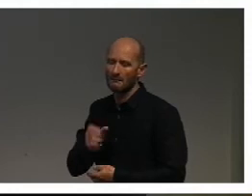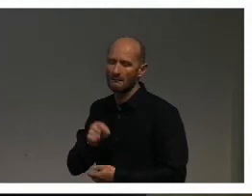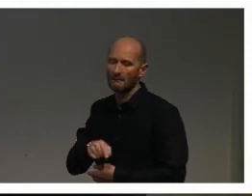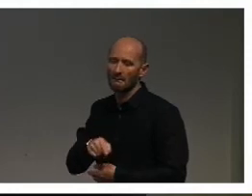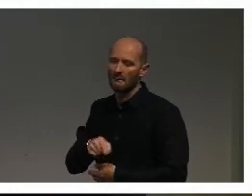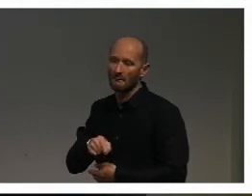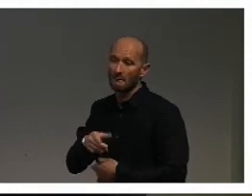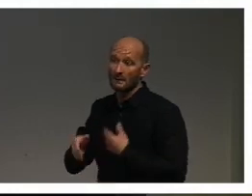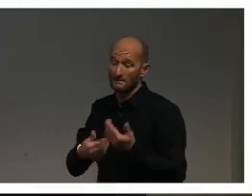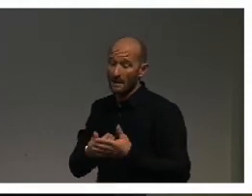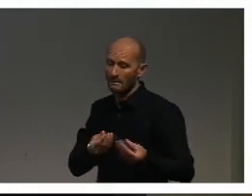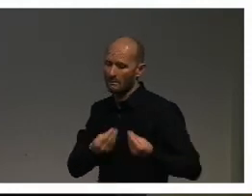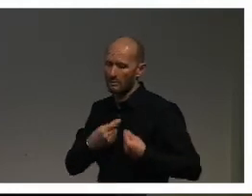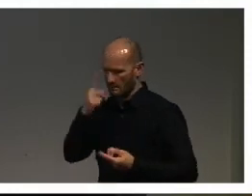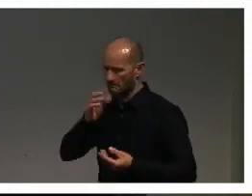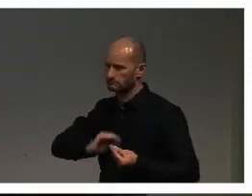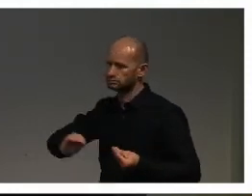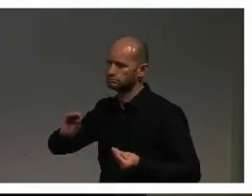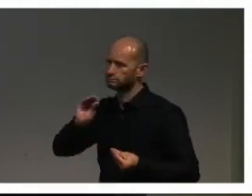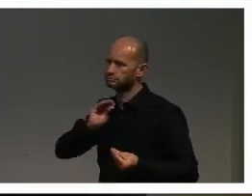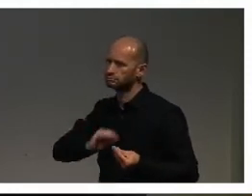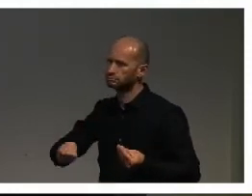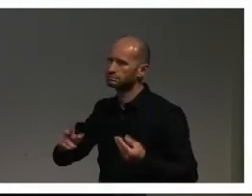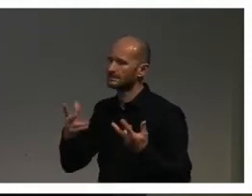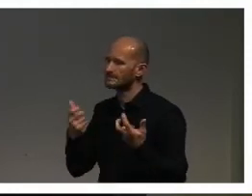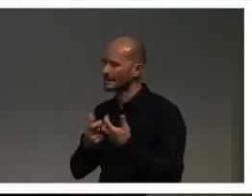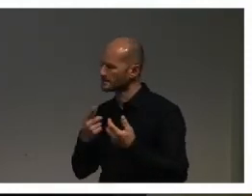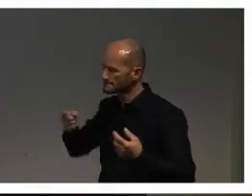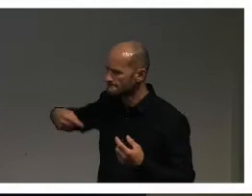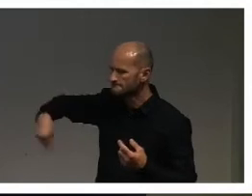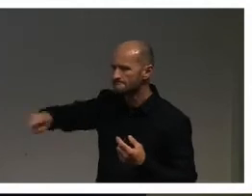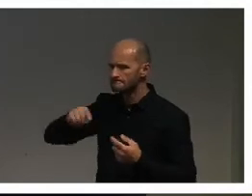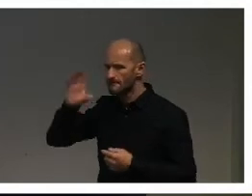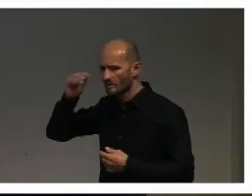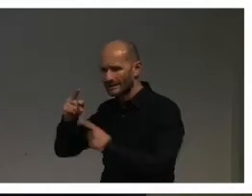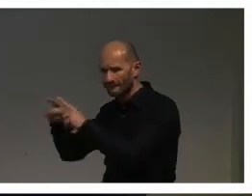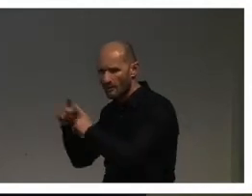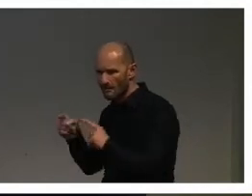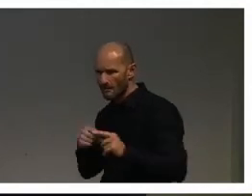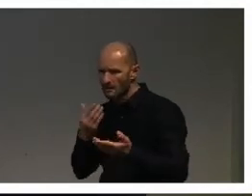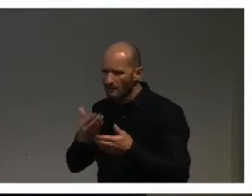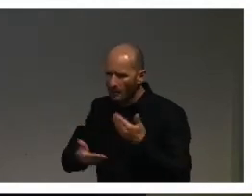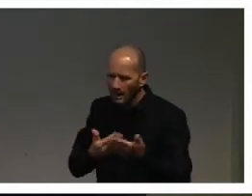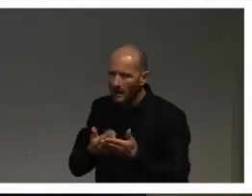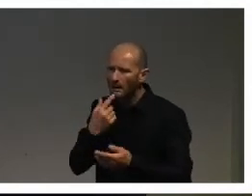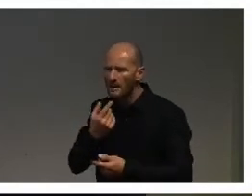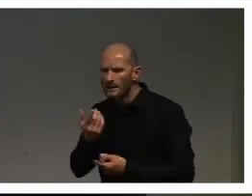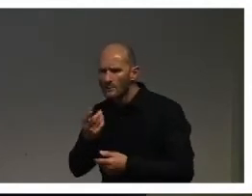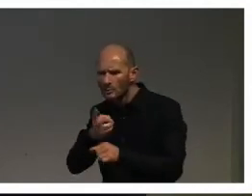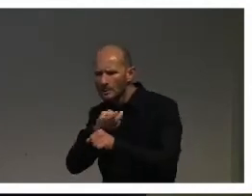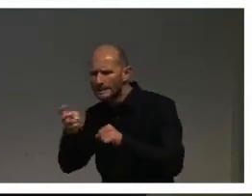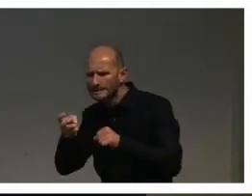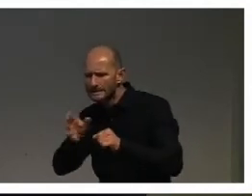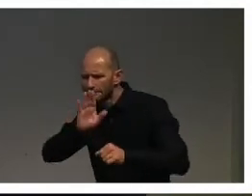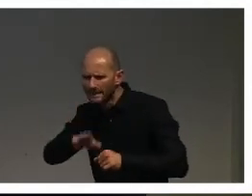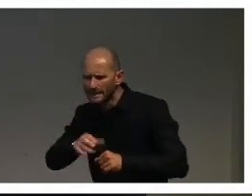permet de se poser les questions de la pluridisciplinarité, des approches intégrées, de la prise en compte aussi d'autres types de facteurs que les facteurs de risque à proprement